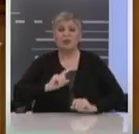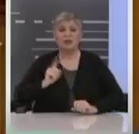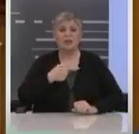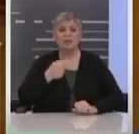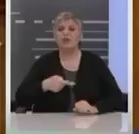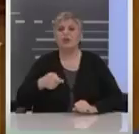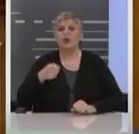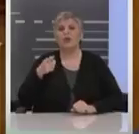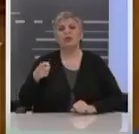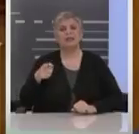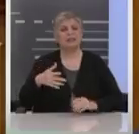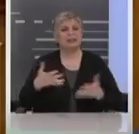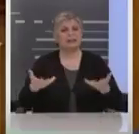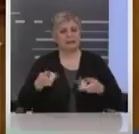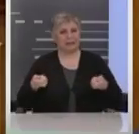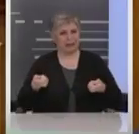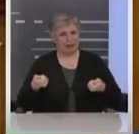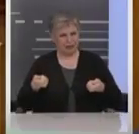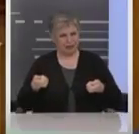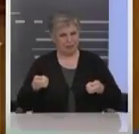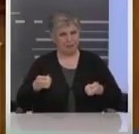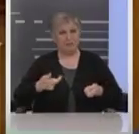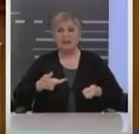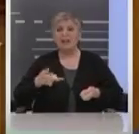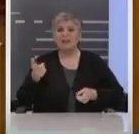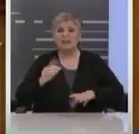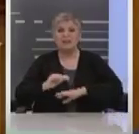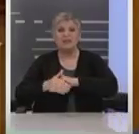ότι αντί να είσαστε